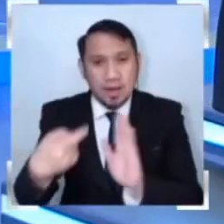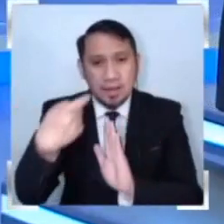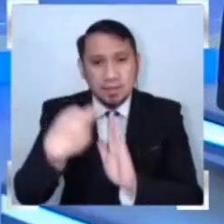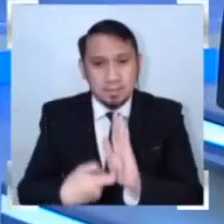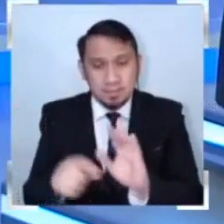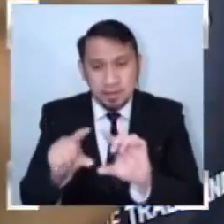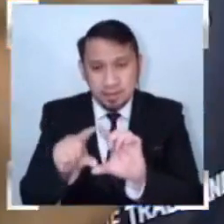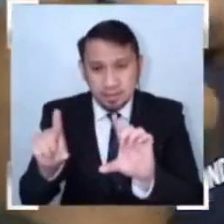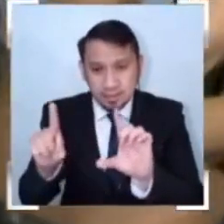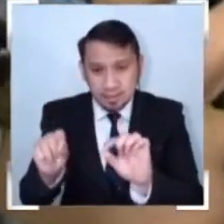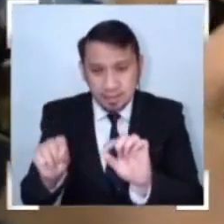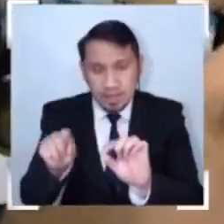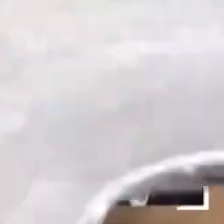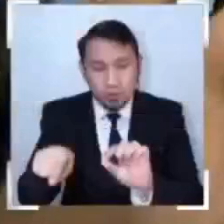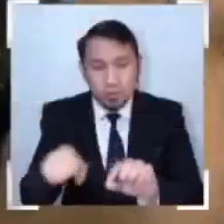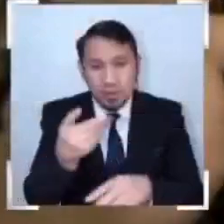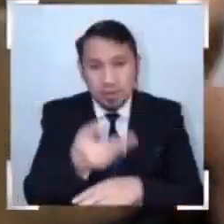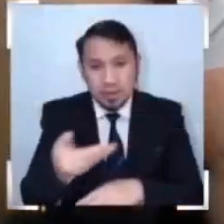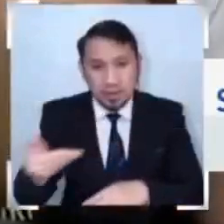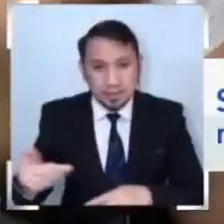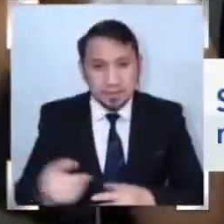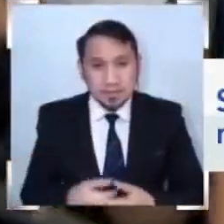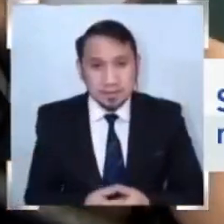Bernadette Reyes.